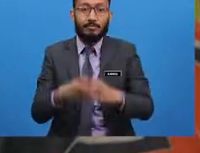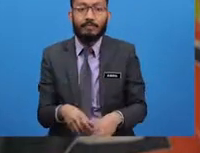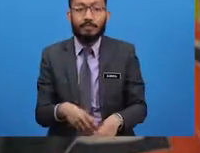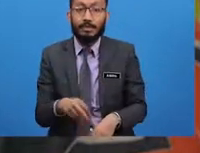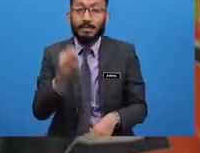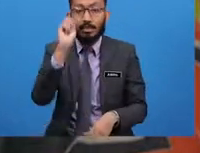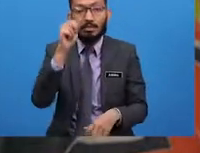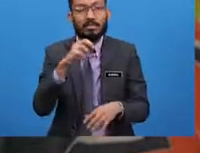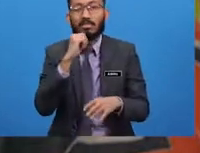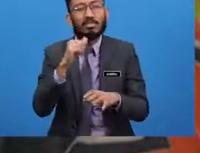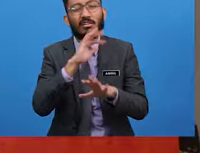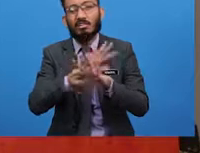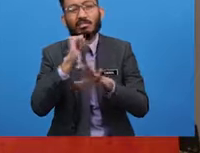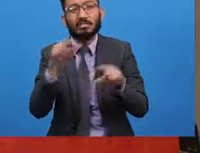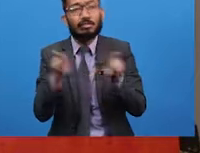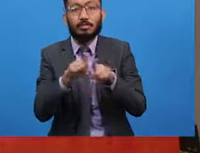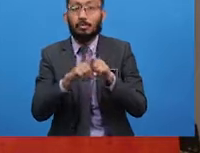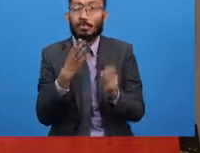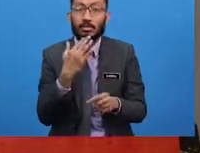tidak sekata.